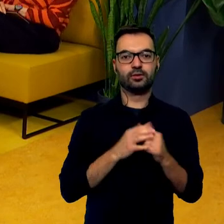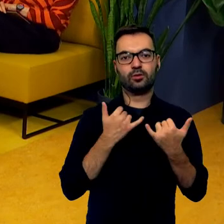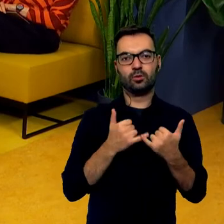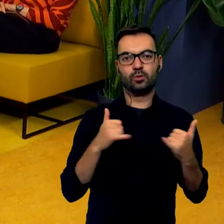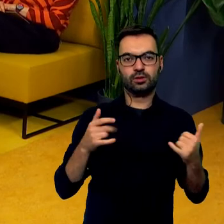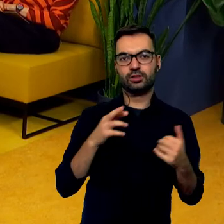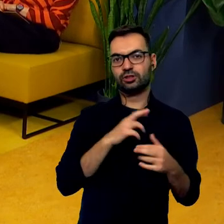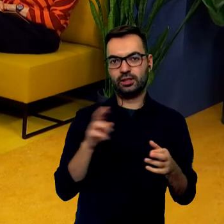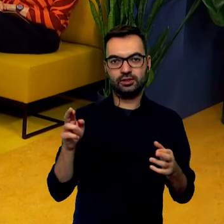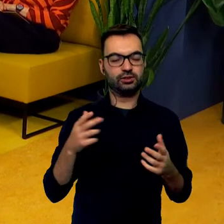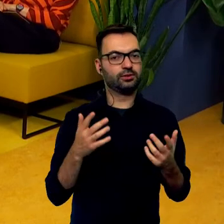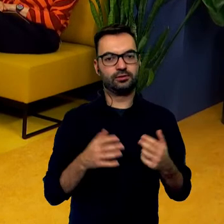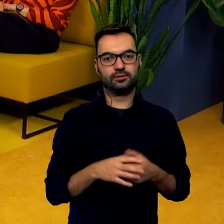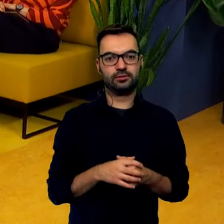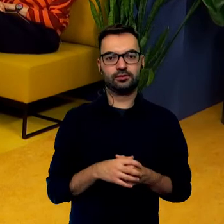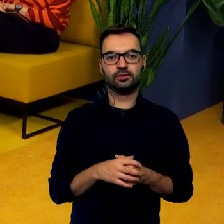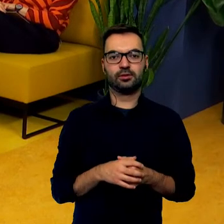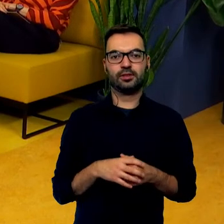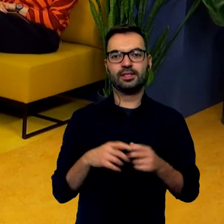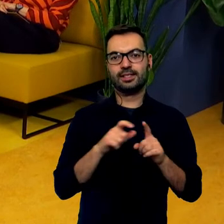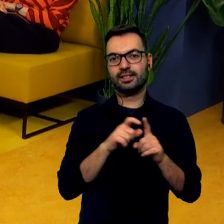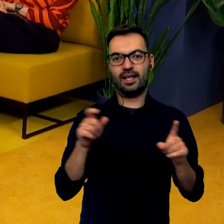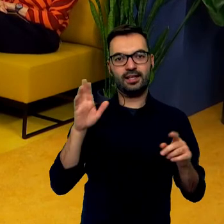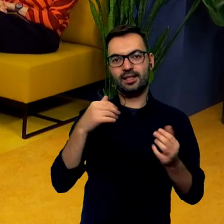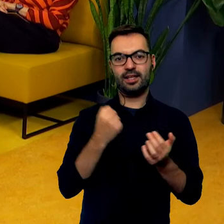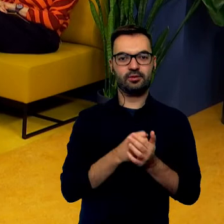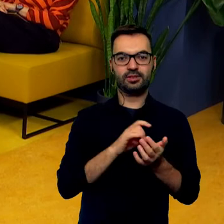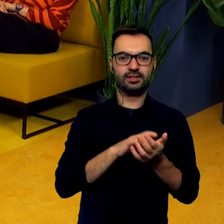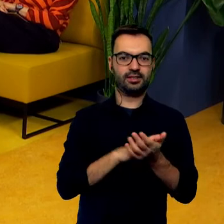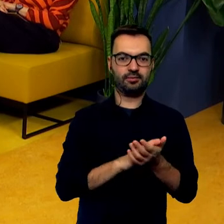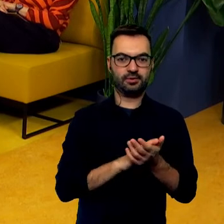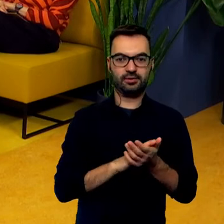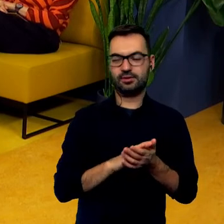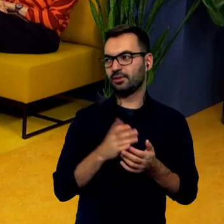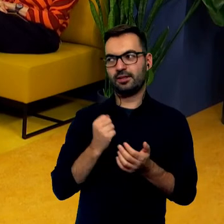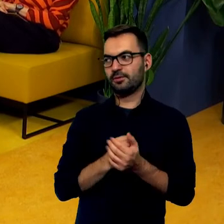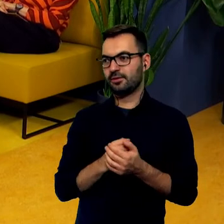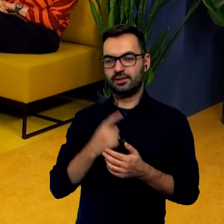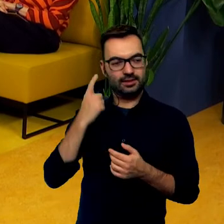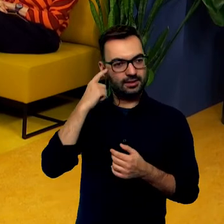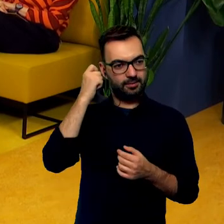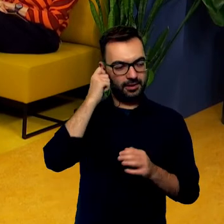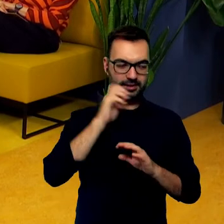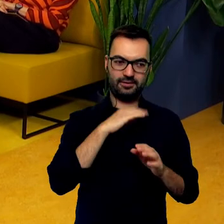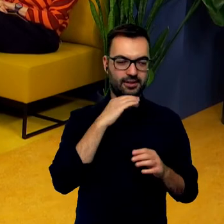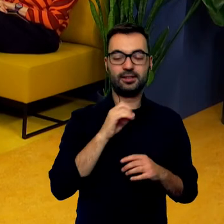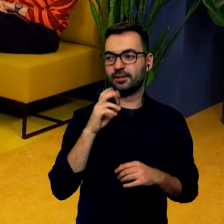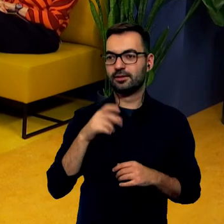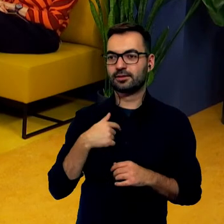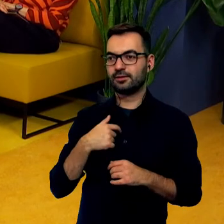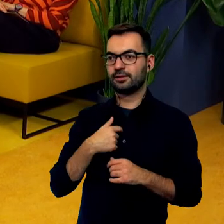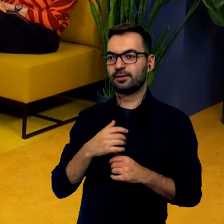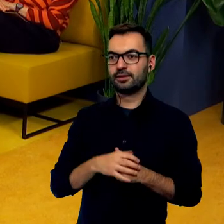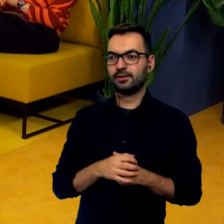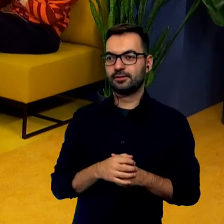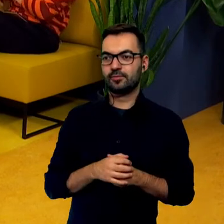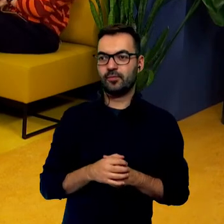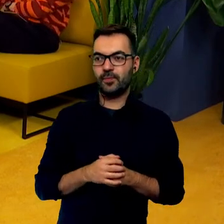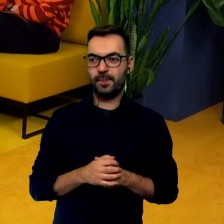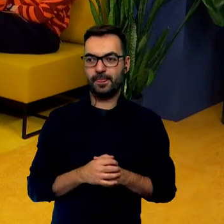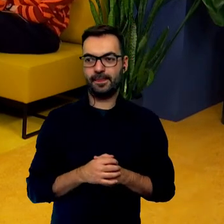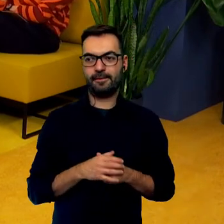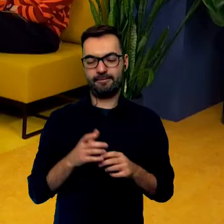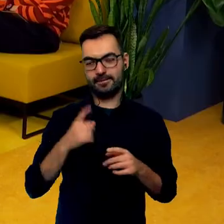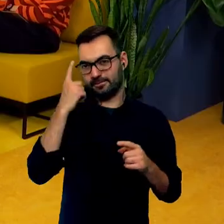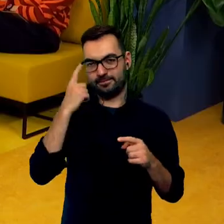bardzo różne rzeczy i to są takie zdania, których nawet nie trzeba zapisywać, po prostu nie trzeba, zapamiętałeś. Absolutnie. Ja dlatego to jest